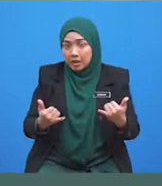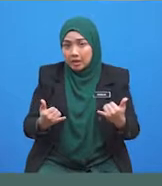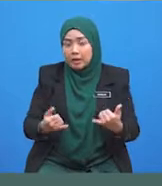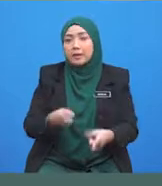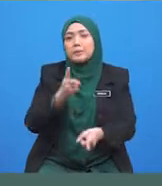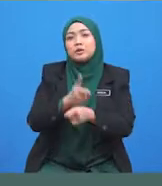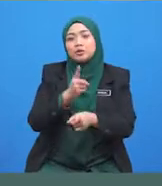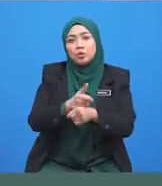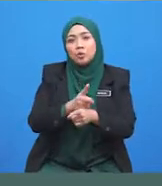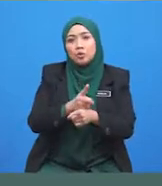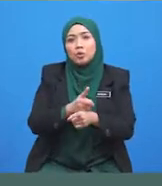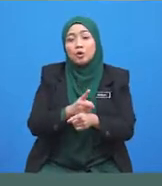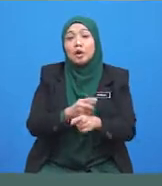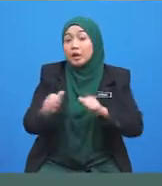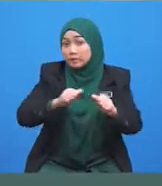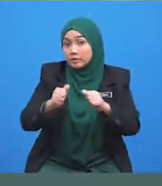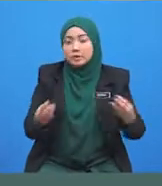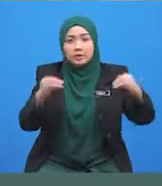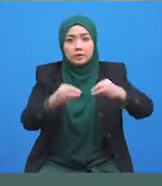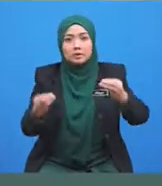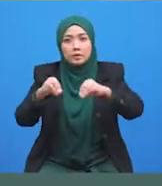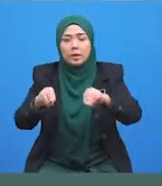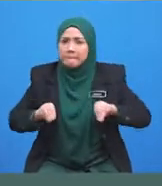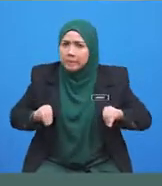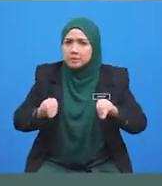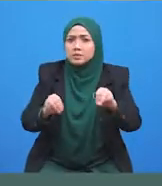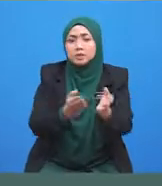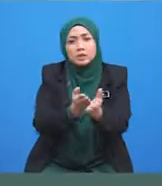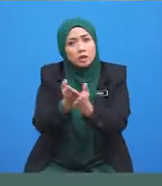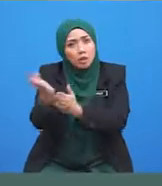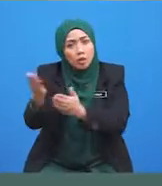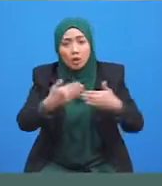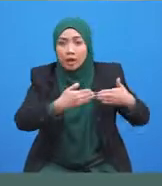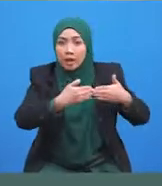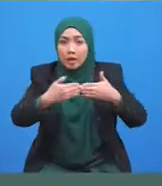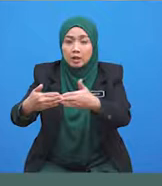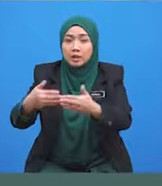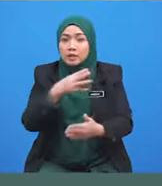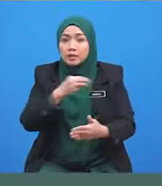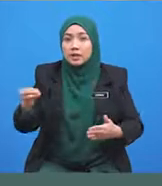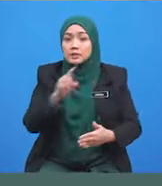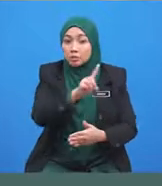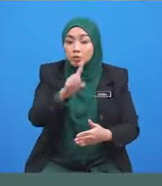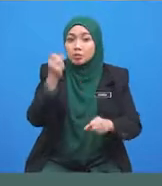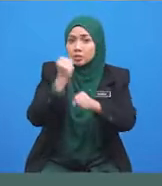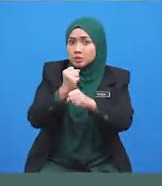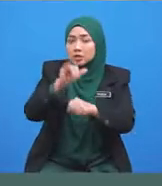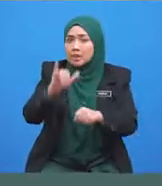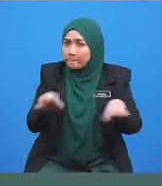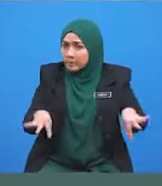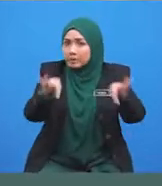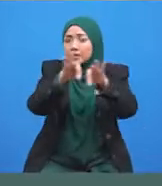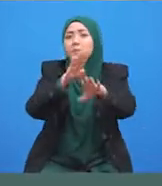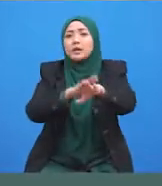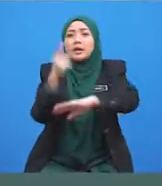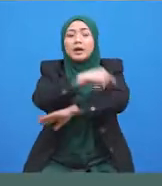tepat sekali. Aktiviti pertanian ini masih diteruskan dan menjadi salah satu pekerjaan yang amat penting pada hari